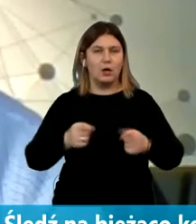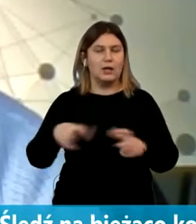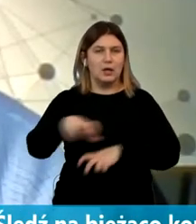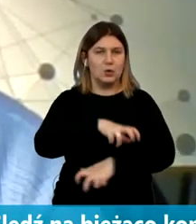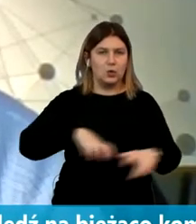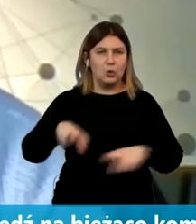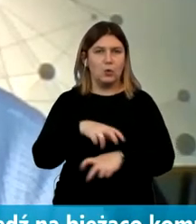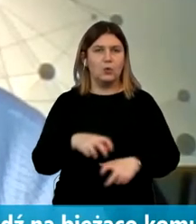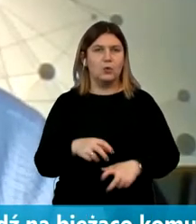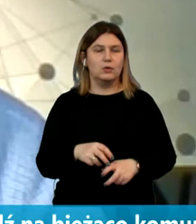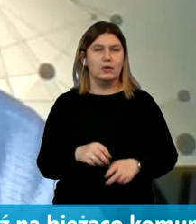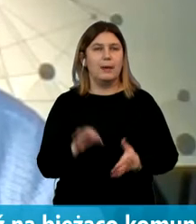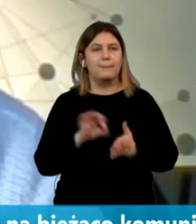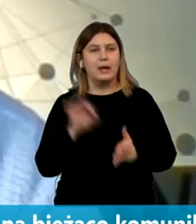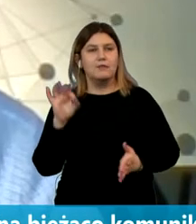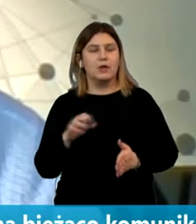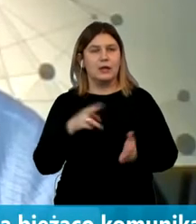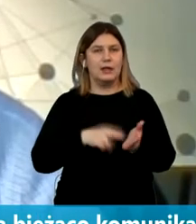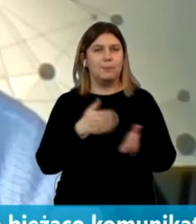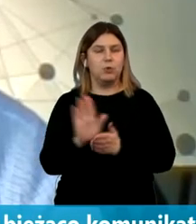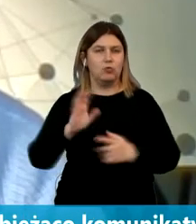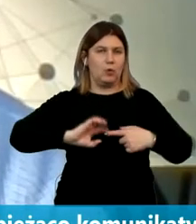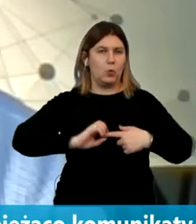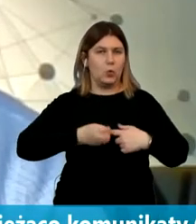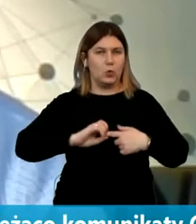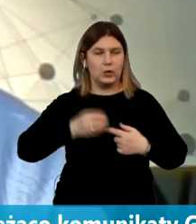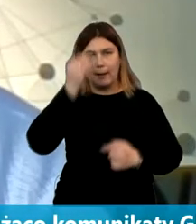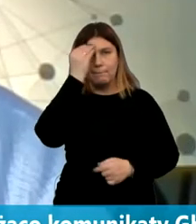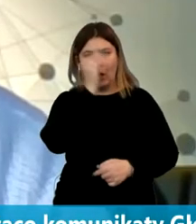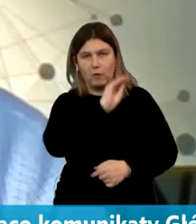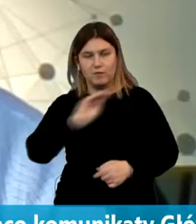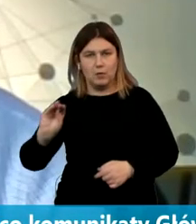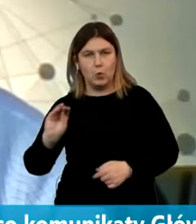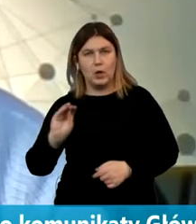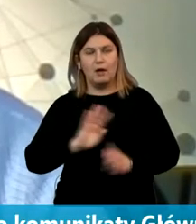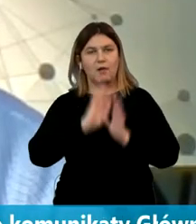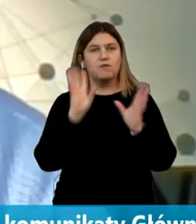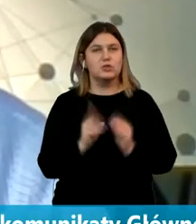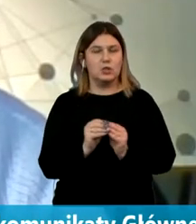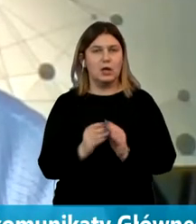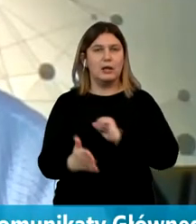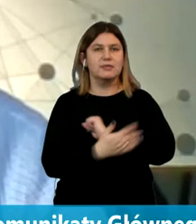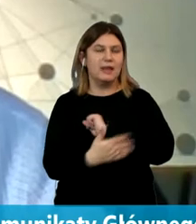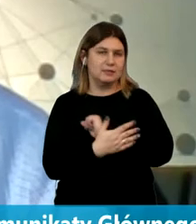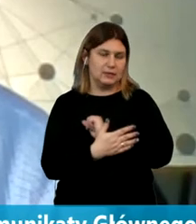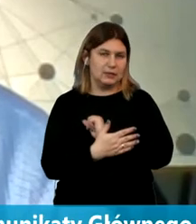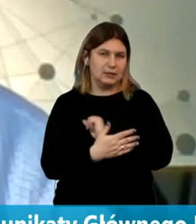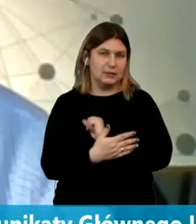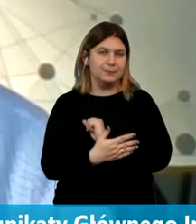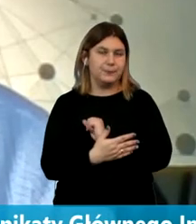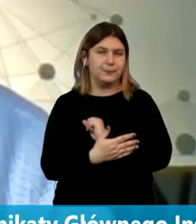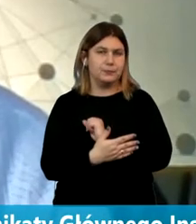i pewnie na początku grudnia poinformujemy wszystkich państwa o zasadach